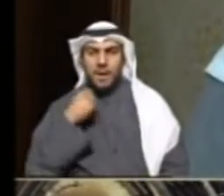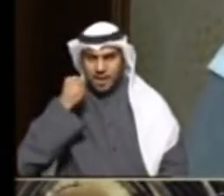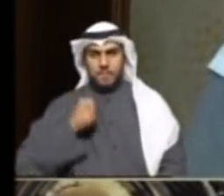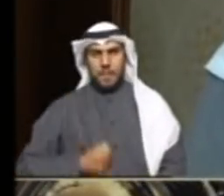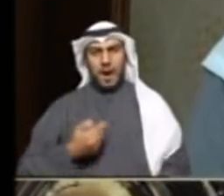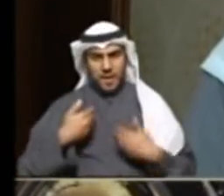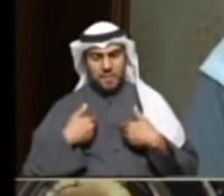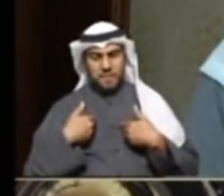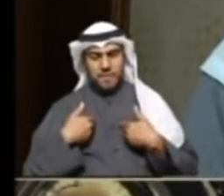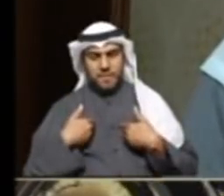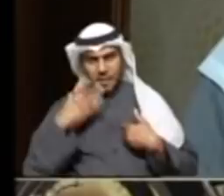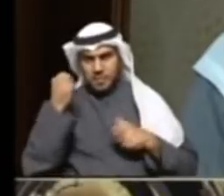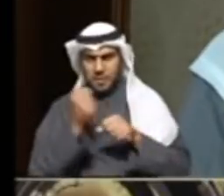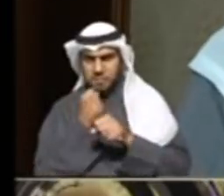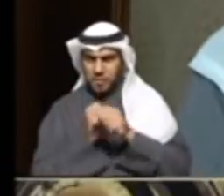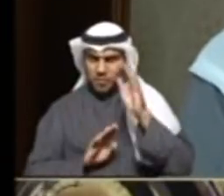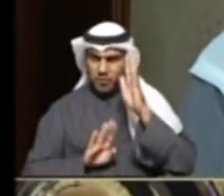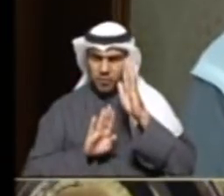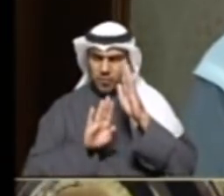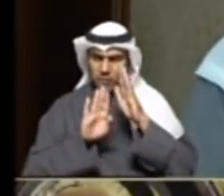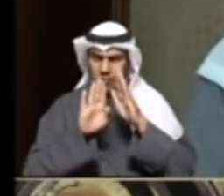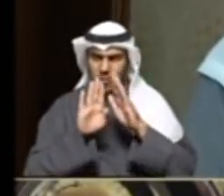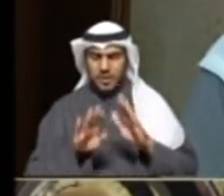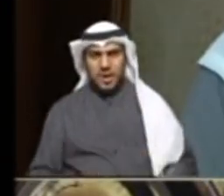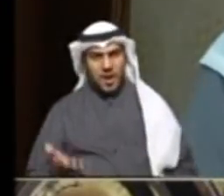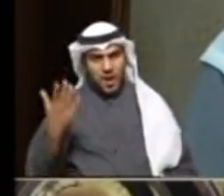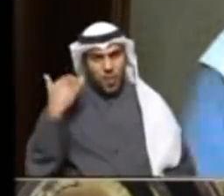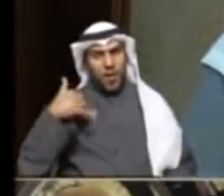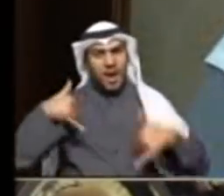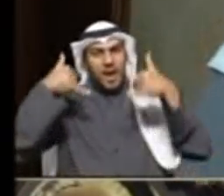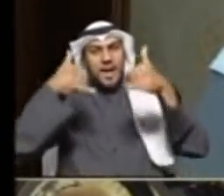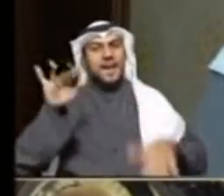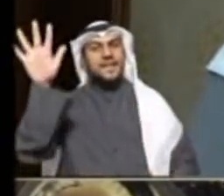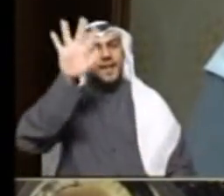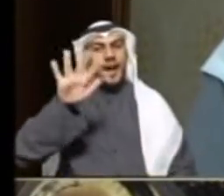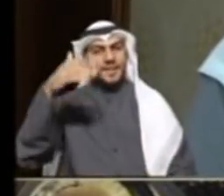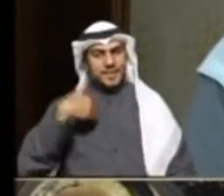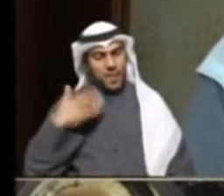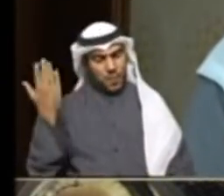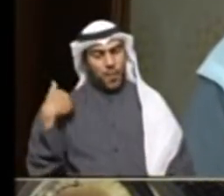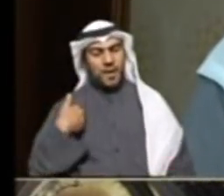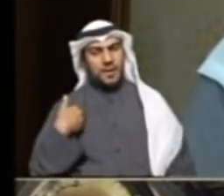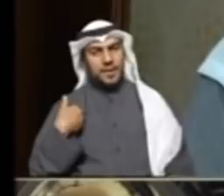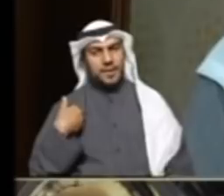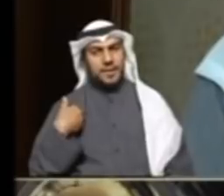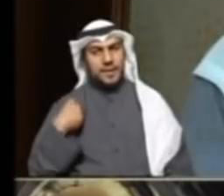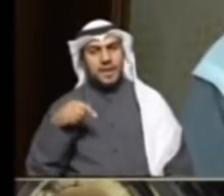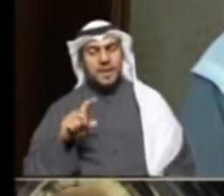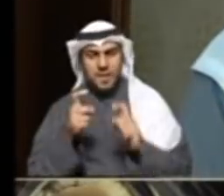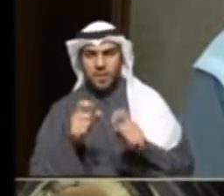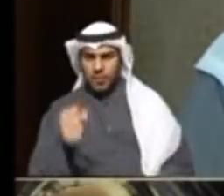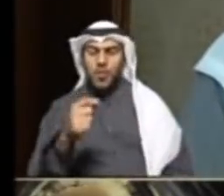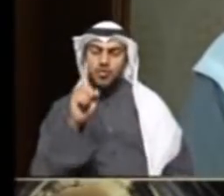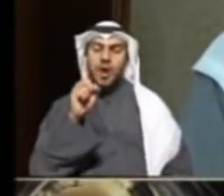تصاعد، انتهينا من التأهل الى نهائيات كأس آسيا، والان يعني التركيز على هذه البطولة ان شاء